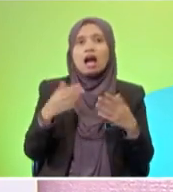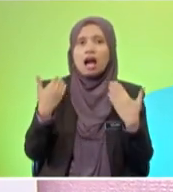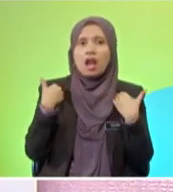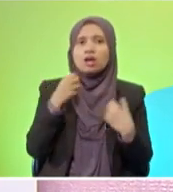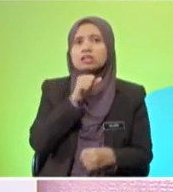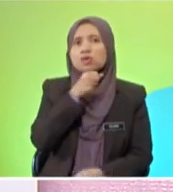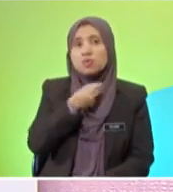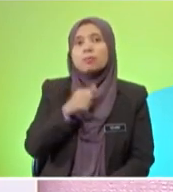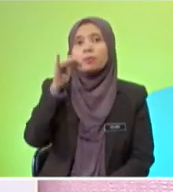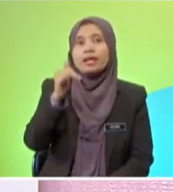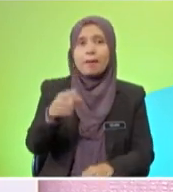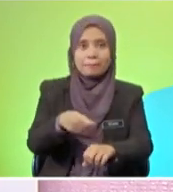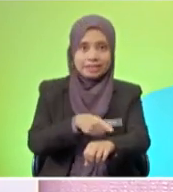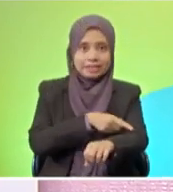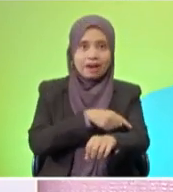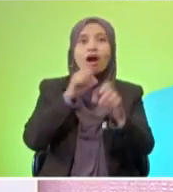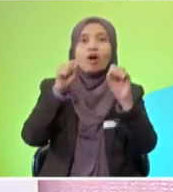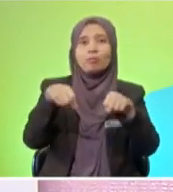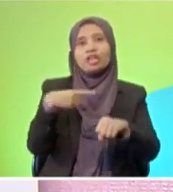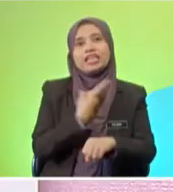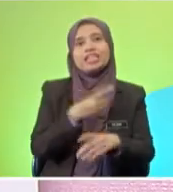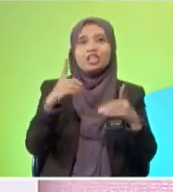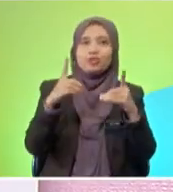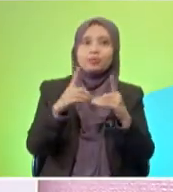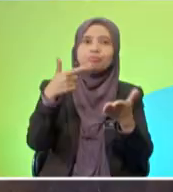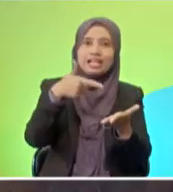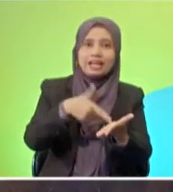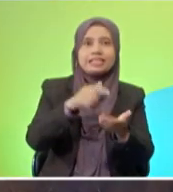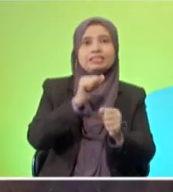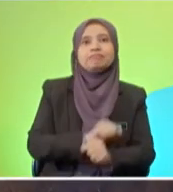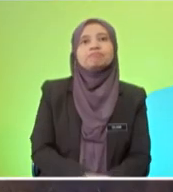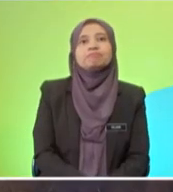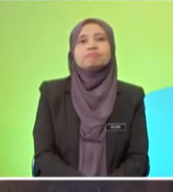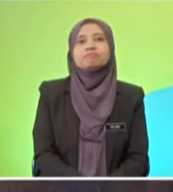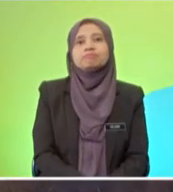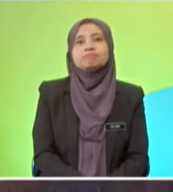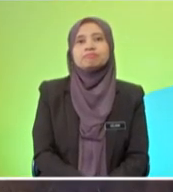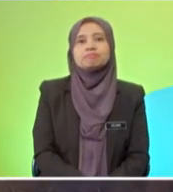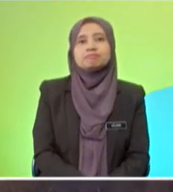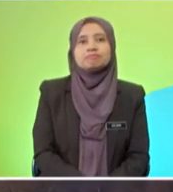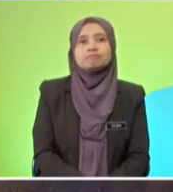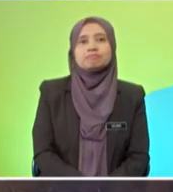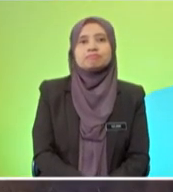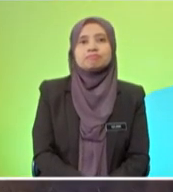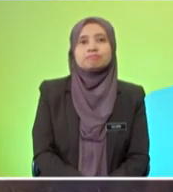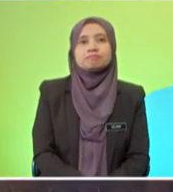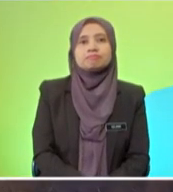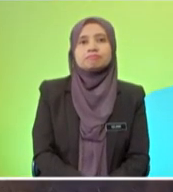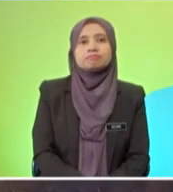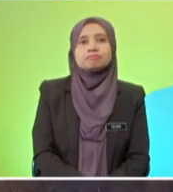boleh kita berjumpa lagi Oke Baik